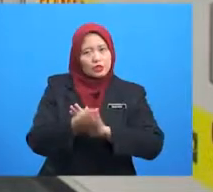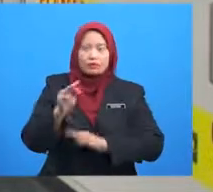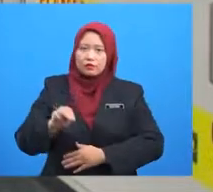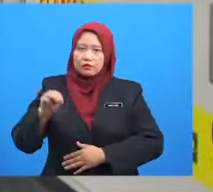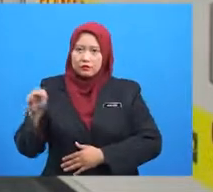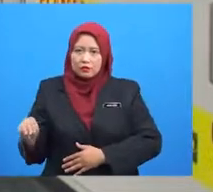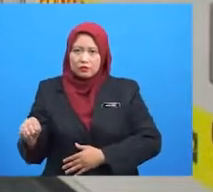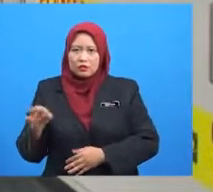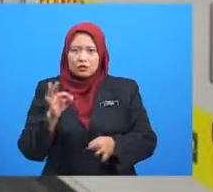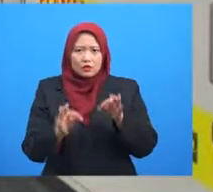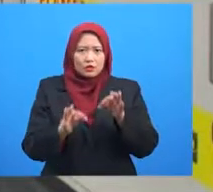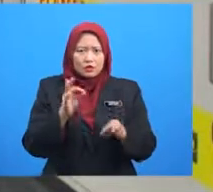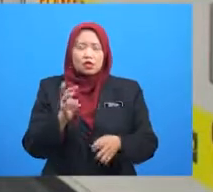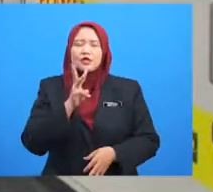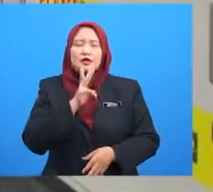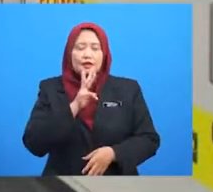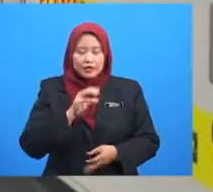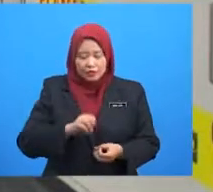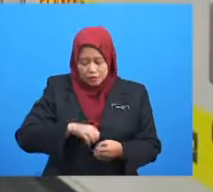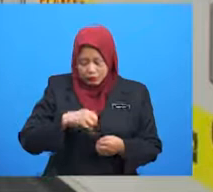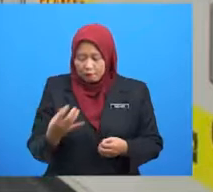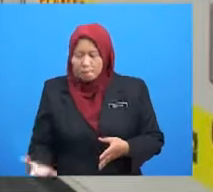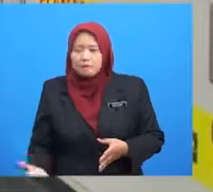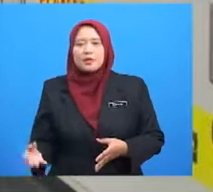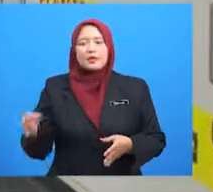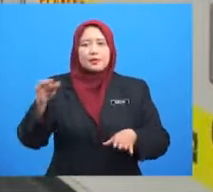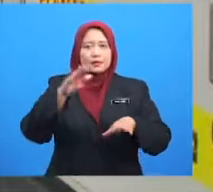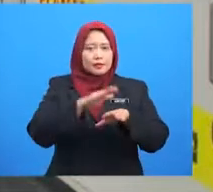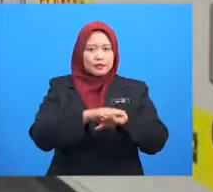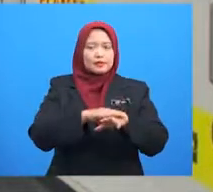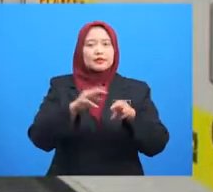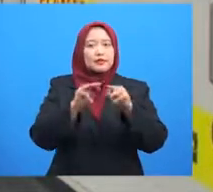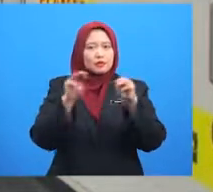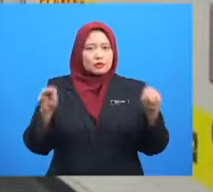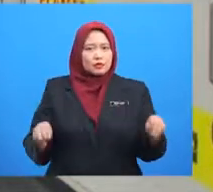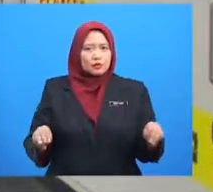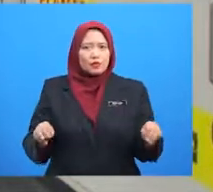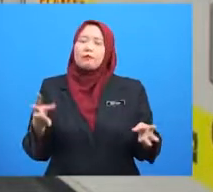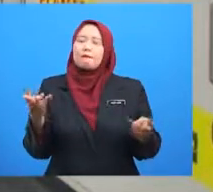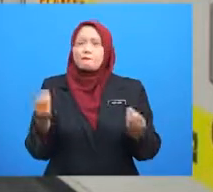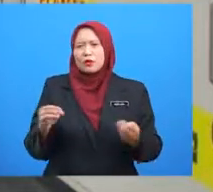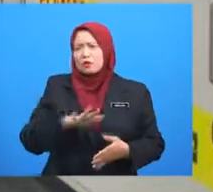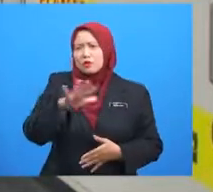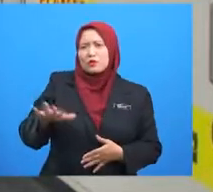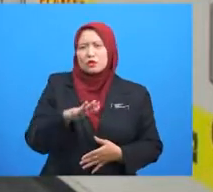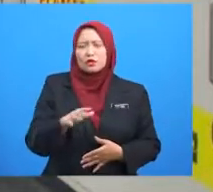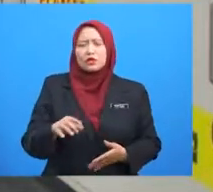air tertumpah di atas meja di dalam kelas, murid nak lap dengan kertas surat khabar atau